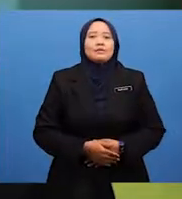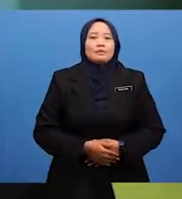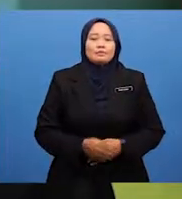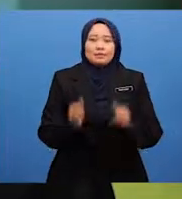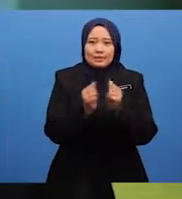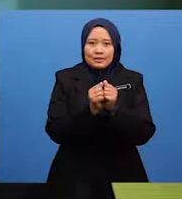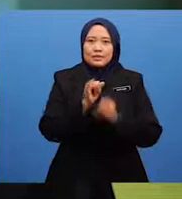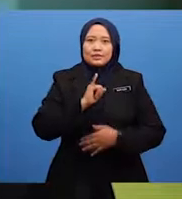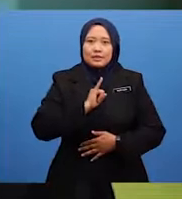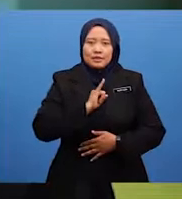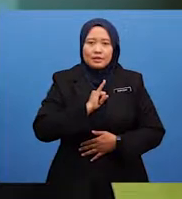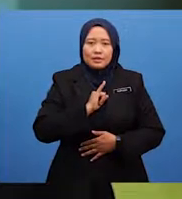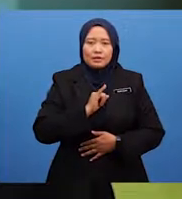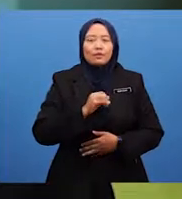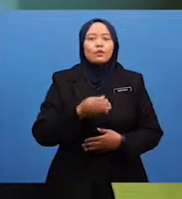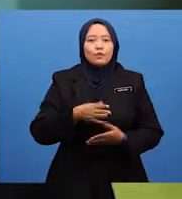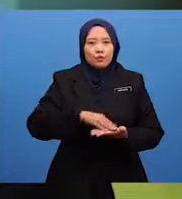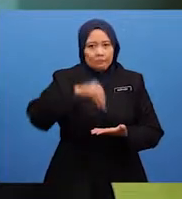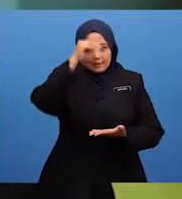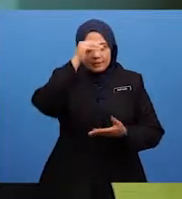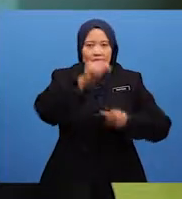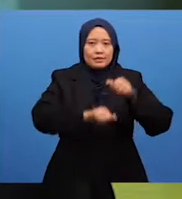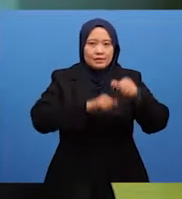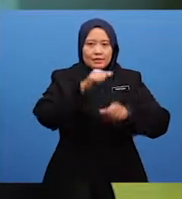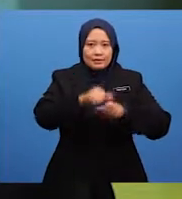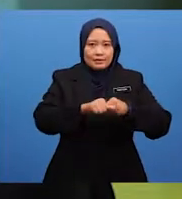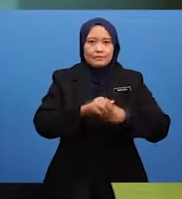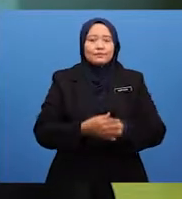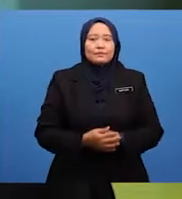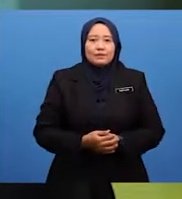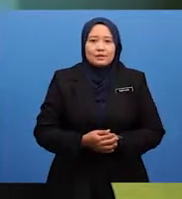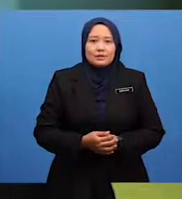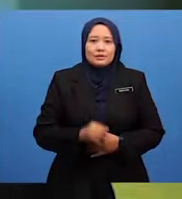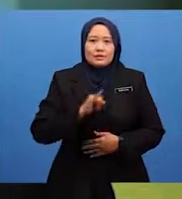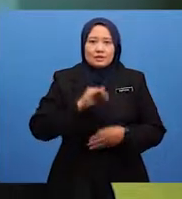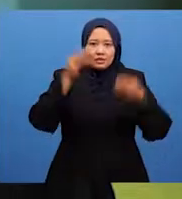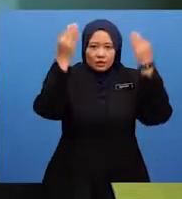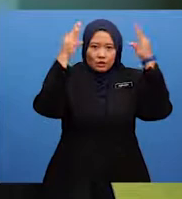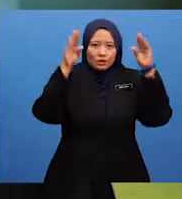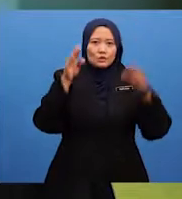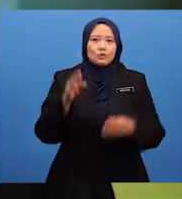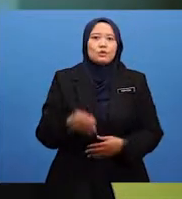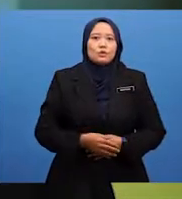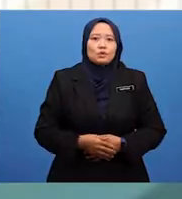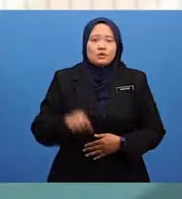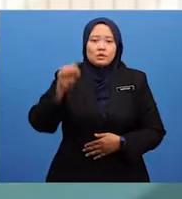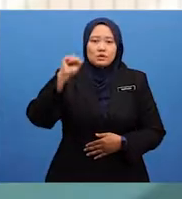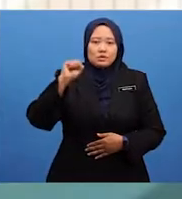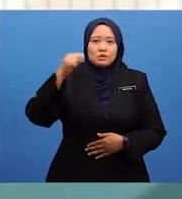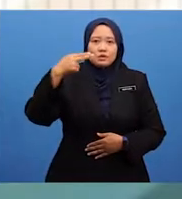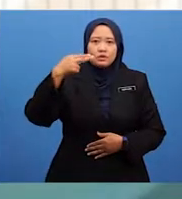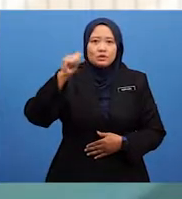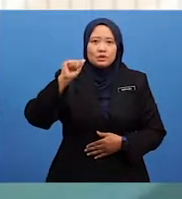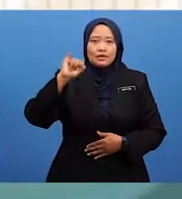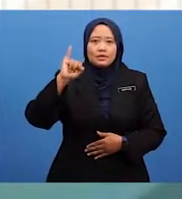ini untuk belajar sains. Saya Cikgu Raja Syahidah dari Sekolah Kebangsaan Bukit Jalil.